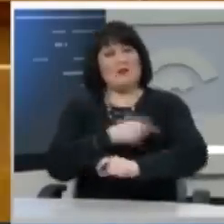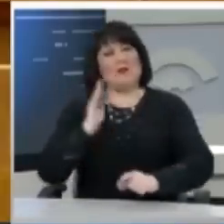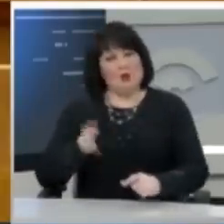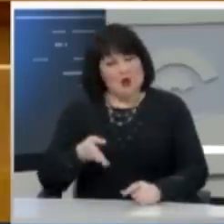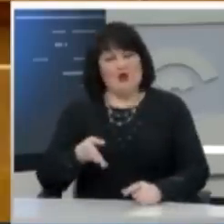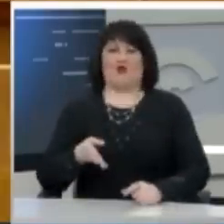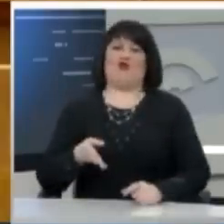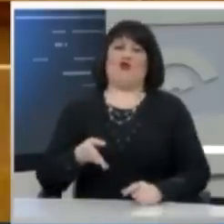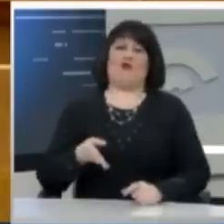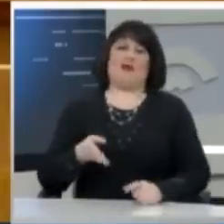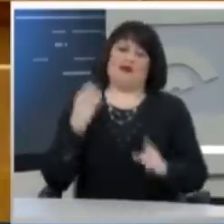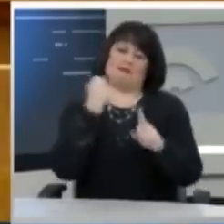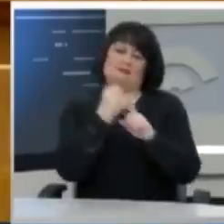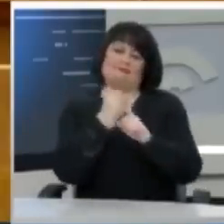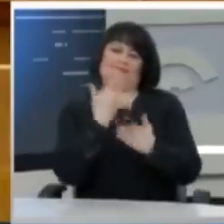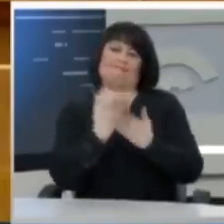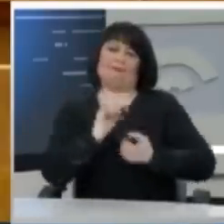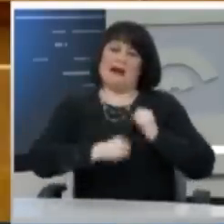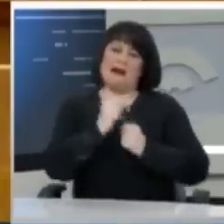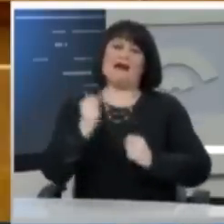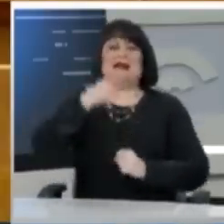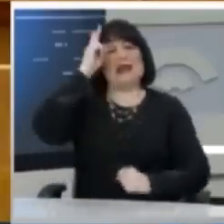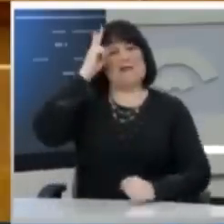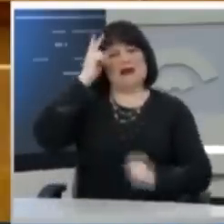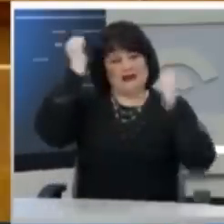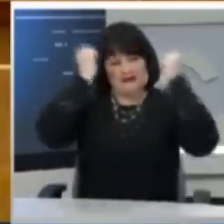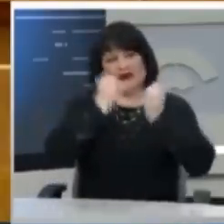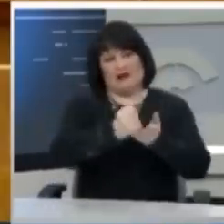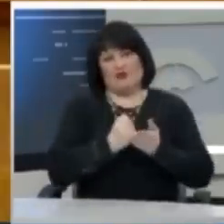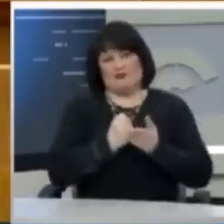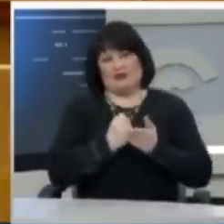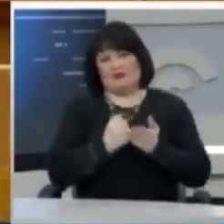λαϊκή διεκδικητική πάλι για τις γερμανικές αποζημιώσεις και επανορθώσεις.